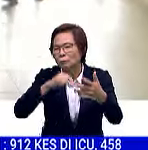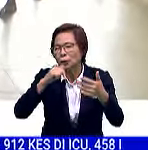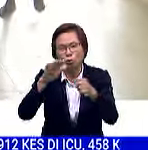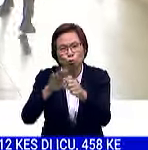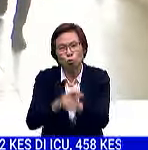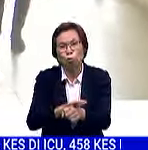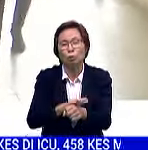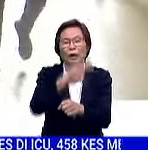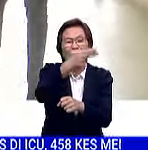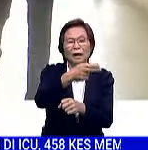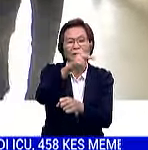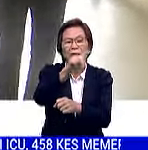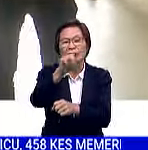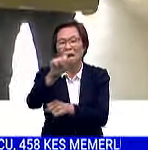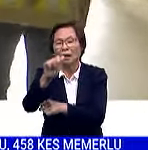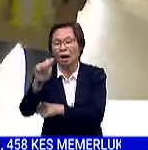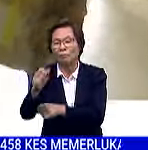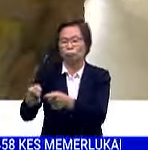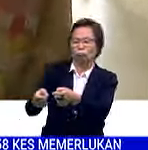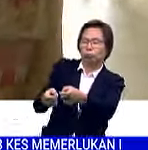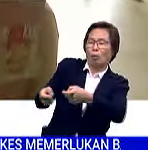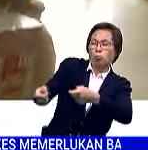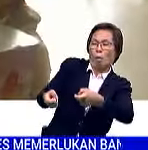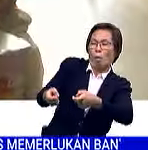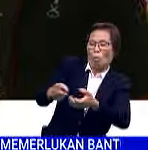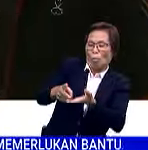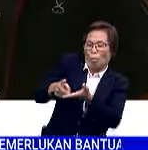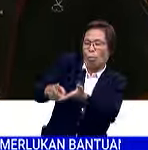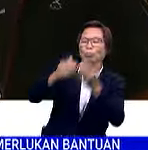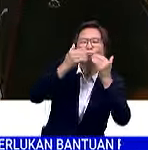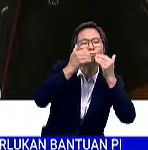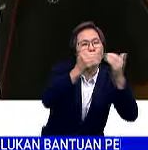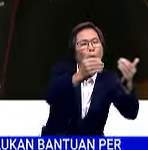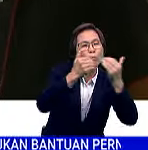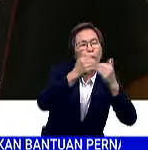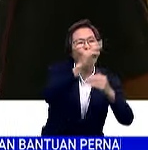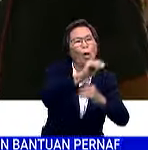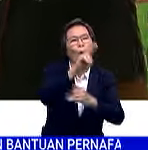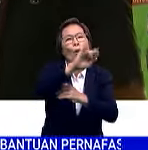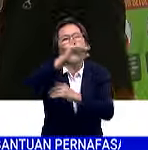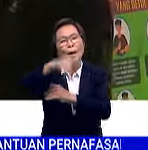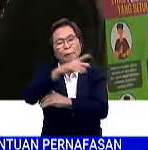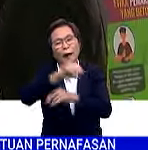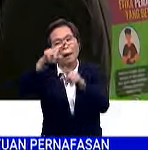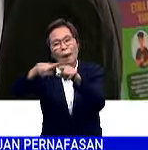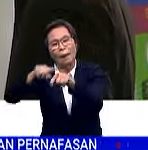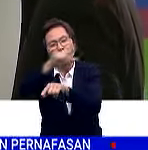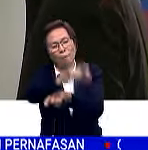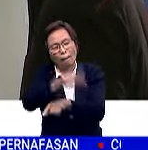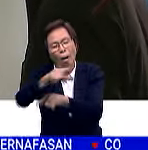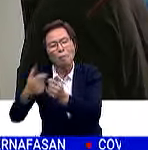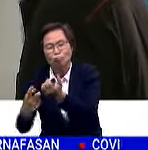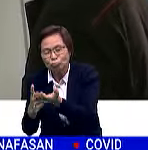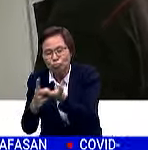Sementara itu, HTAA sebagai penyelaras sumbangan berterima kasih kepada MUIP dan pelbagai pihak yang